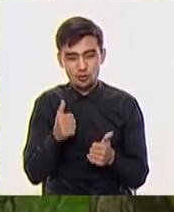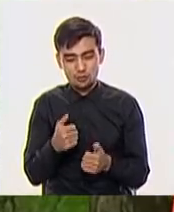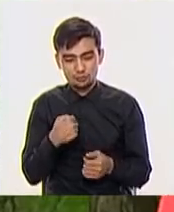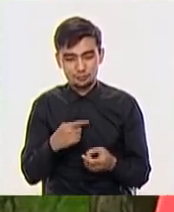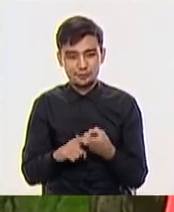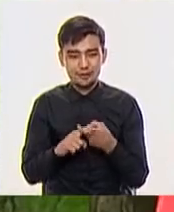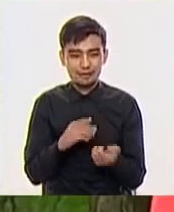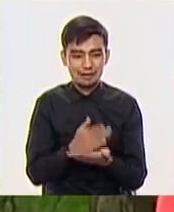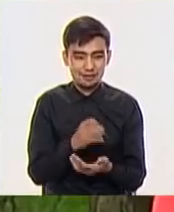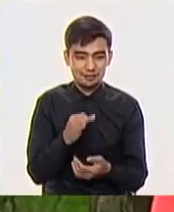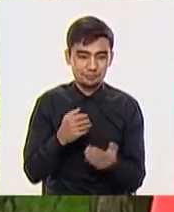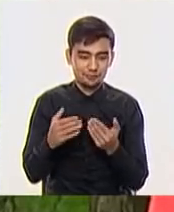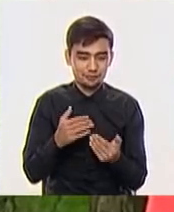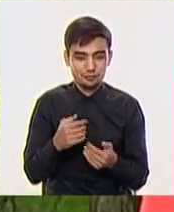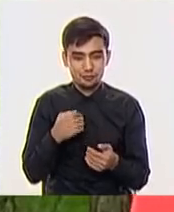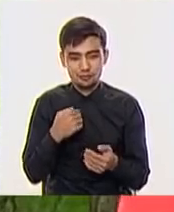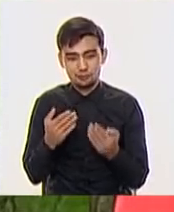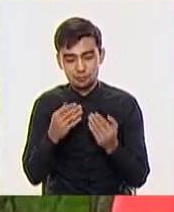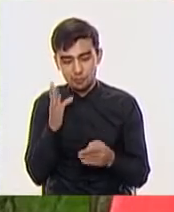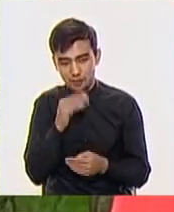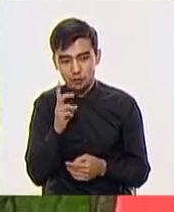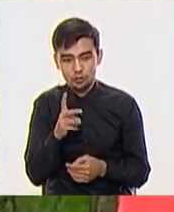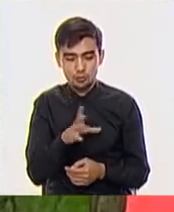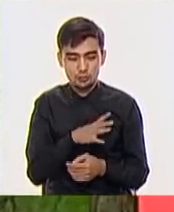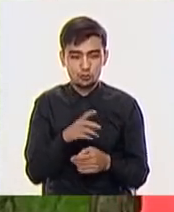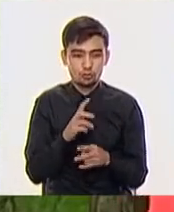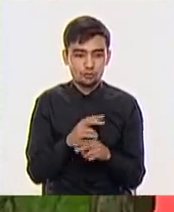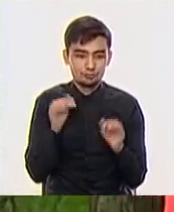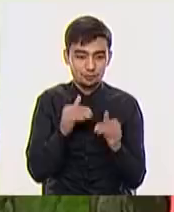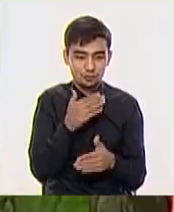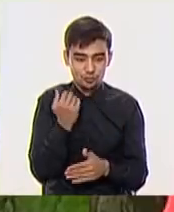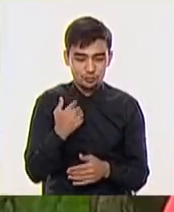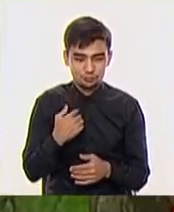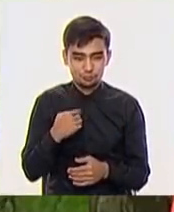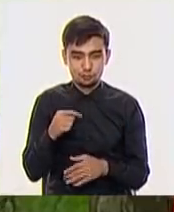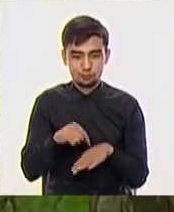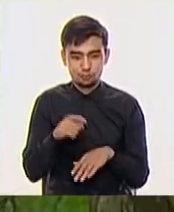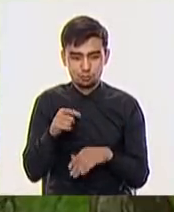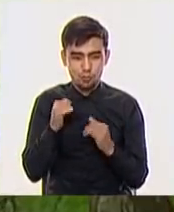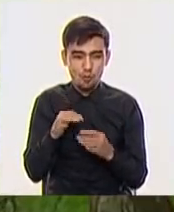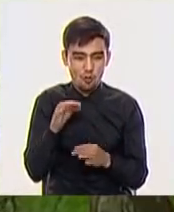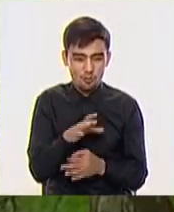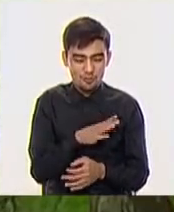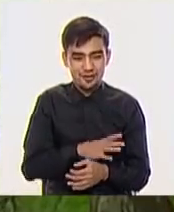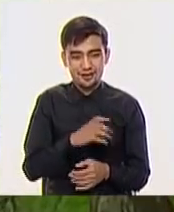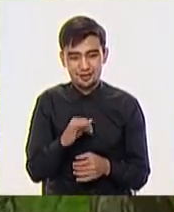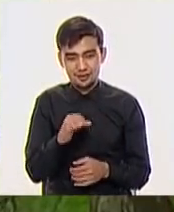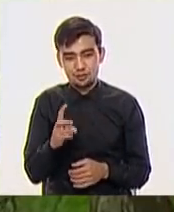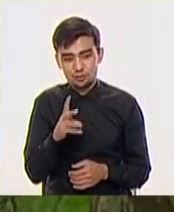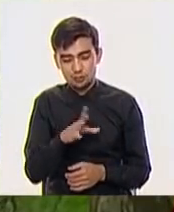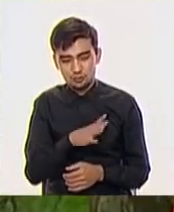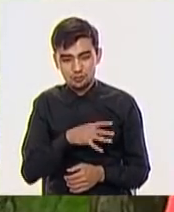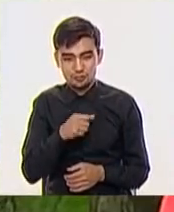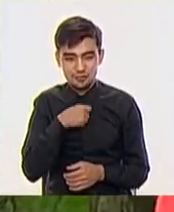сәйкес келіп, сол кісімен аяқ астынан сөйлеп келесің. Бір кісі саған ештеңе істемесе де сол кісіні бір жек көресің. Е болмаса әнші ретінде де мені де жек көріп